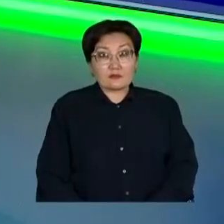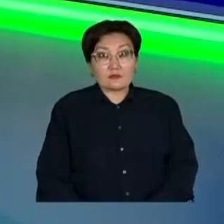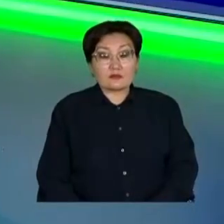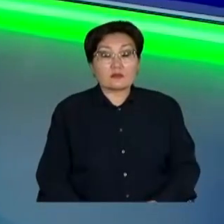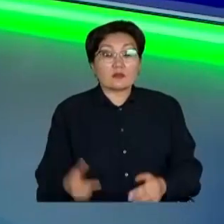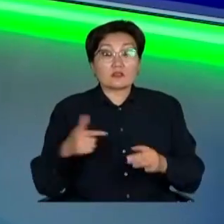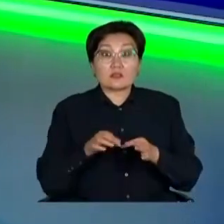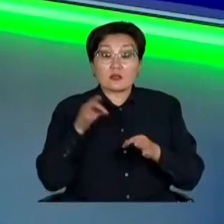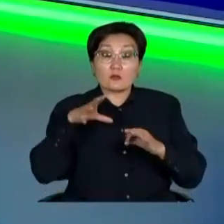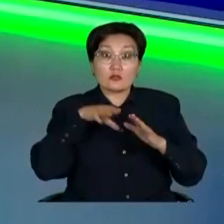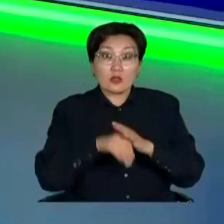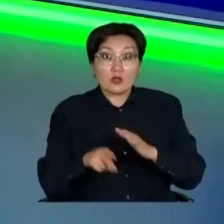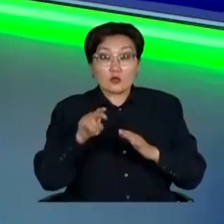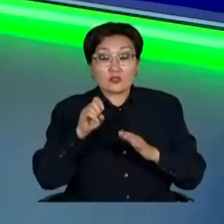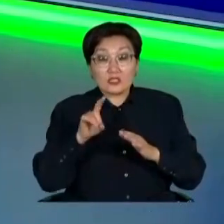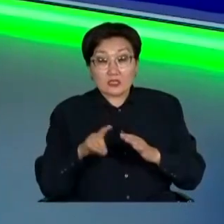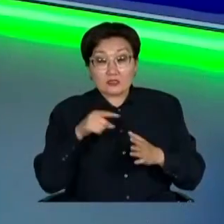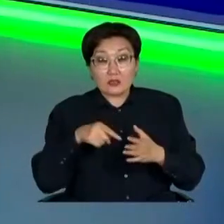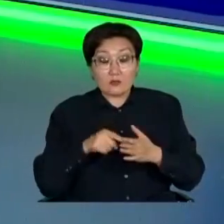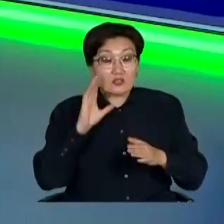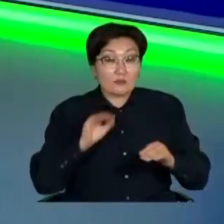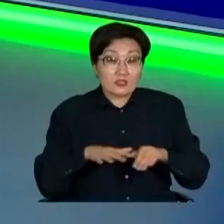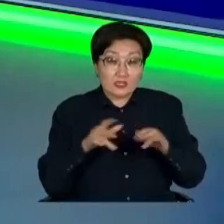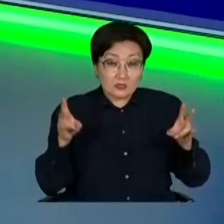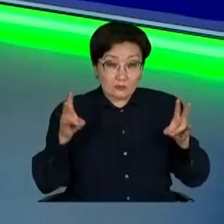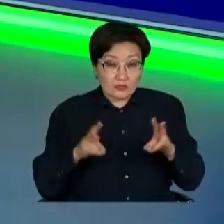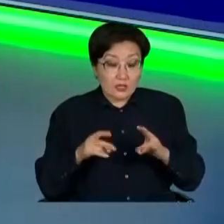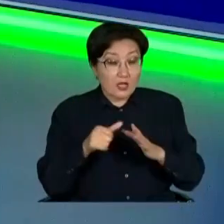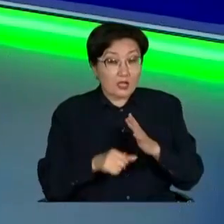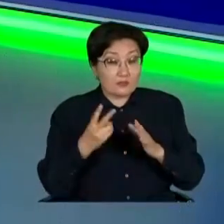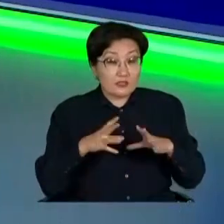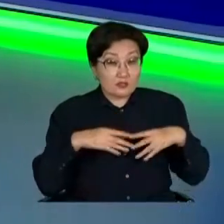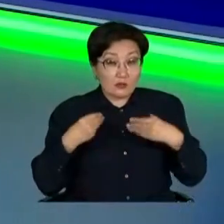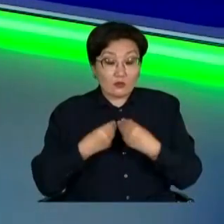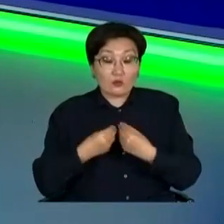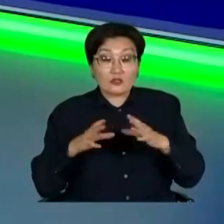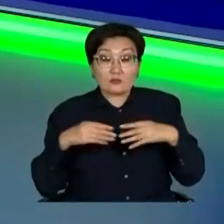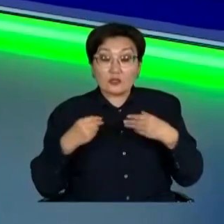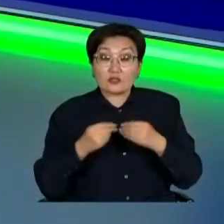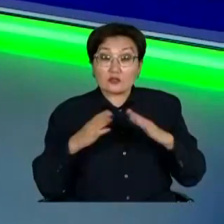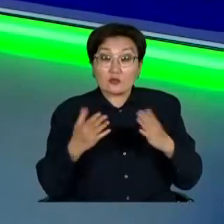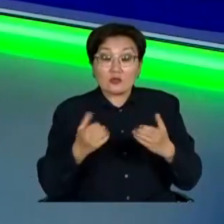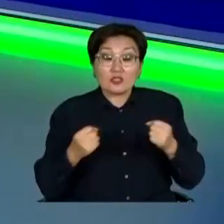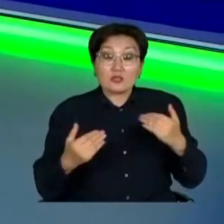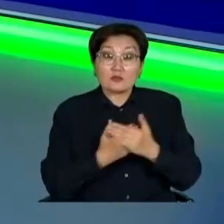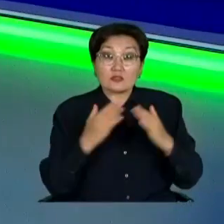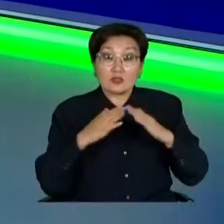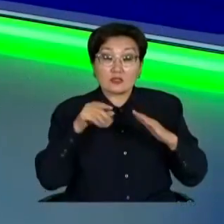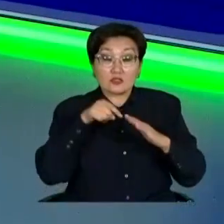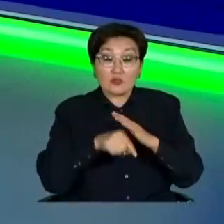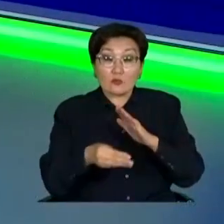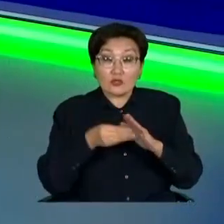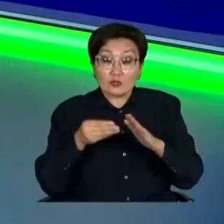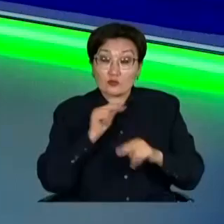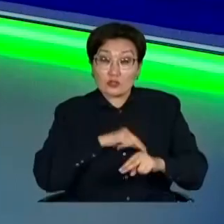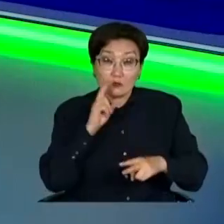Атырау облысына қарасты Құлсары қаласында тасқыннан зардап шеккен 62 отбасы баспаналы болды. Жаңа үйлердің ішкерлеу жұмыстары да